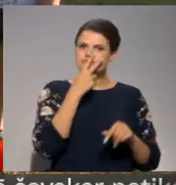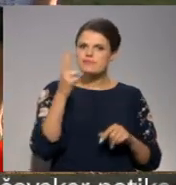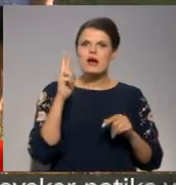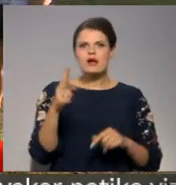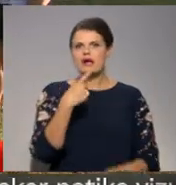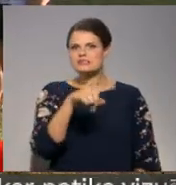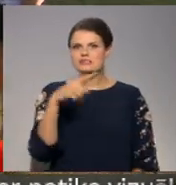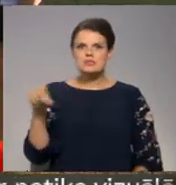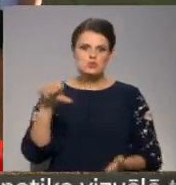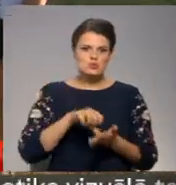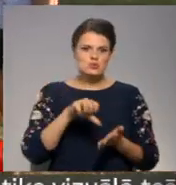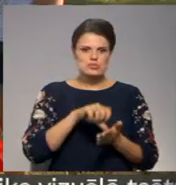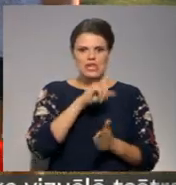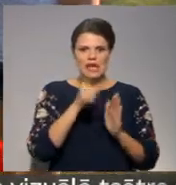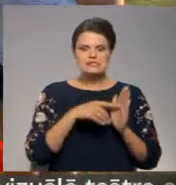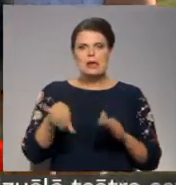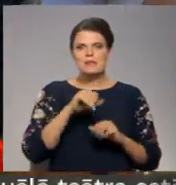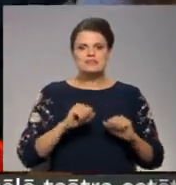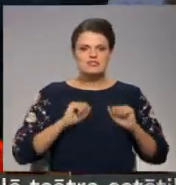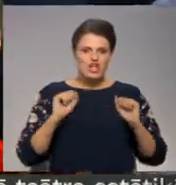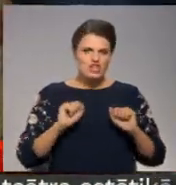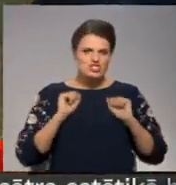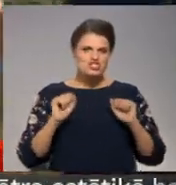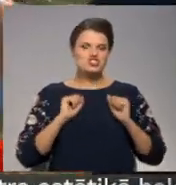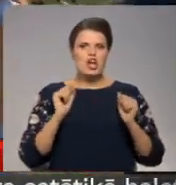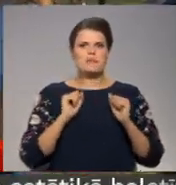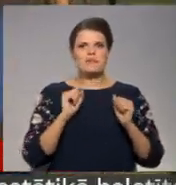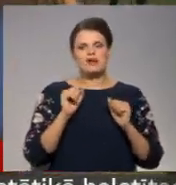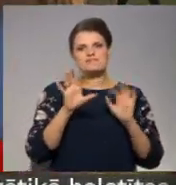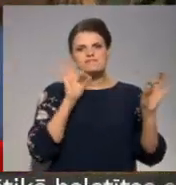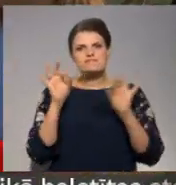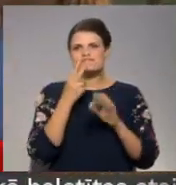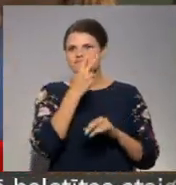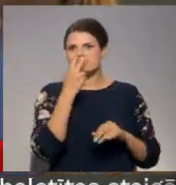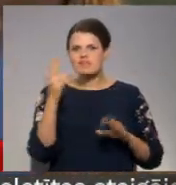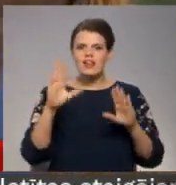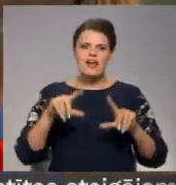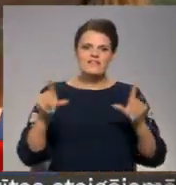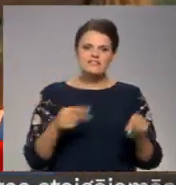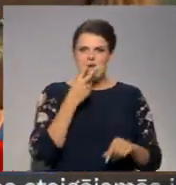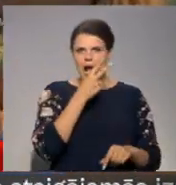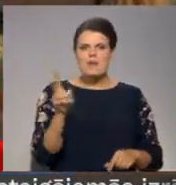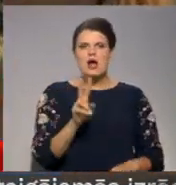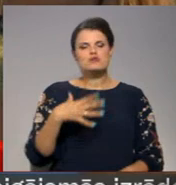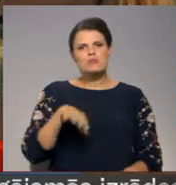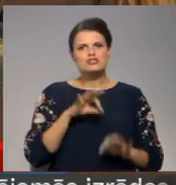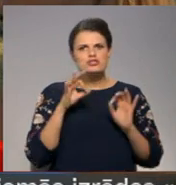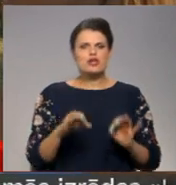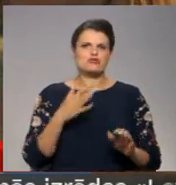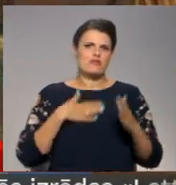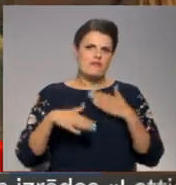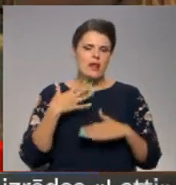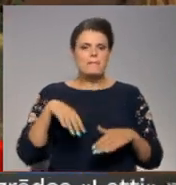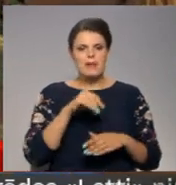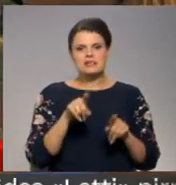mūziķi uzstājās? Nu, mēs cenšamies savu kaut kādu sarakstiņu izveidot, lai sanākt apskatīties to, ko mēs tiešām vēlamies. Un